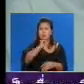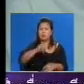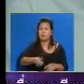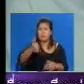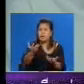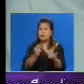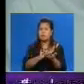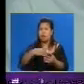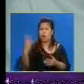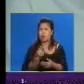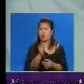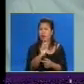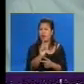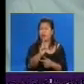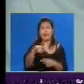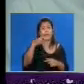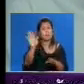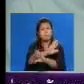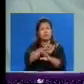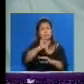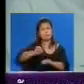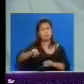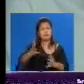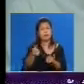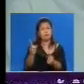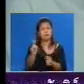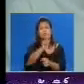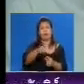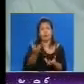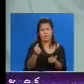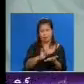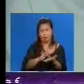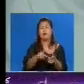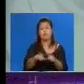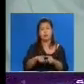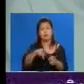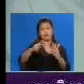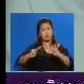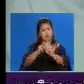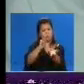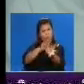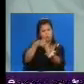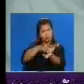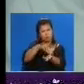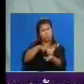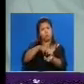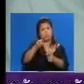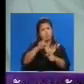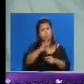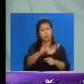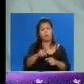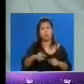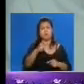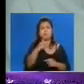องได้ ต้องได้ใหเร็วแล้คนทไม่จบเซ็ก็ไม่ขวนได้ซึ่ตระทวงสซุกต้องหาวิธีทเหะสวทสุที่